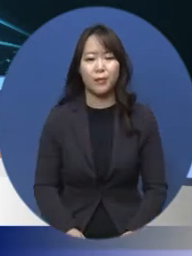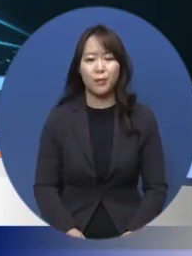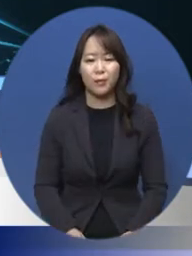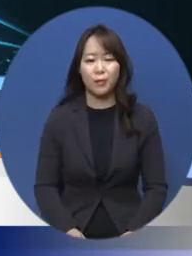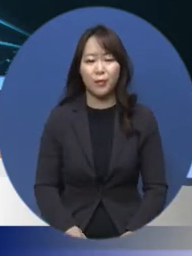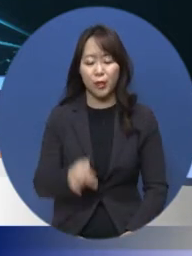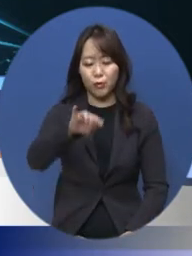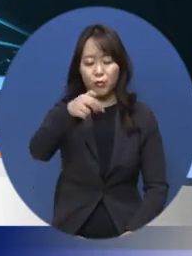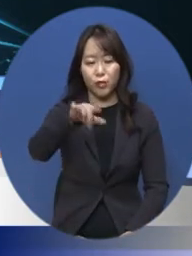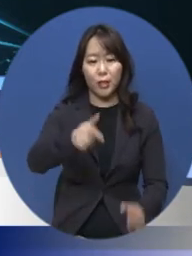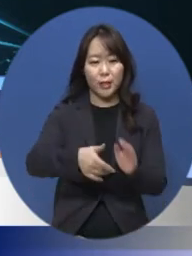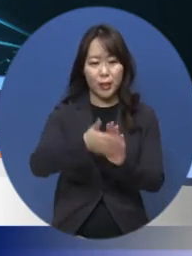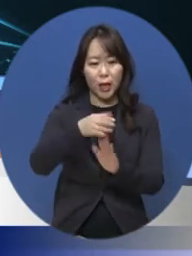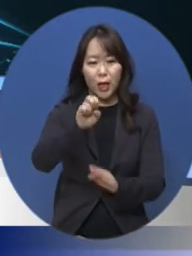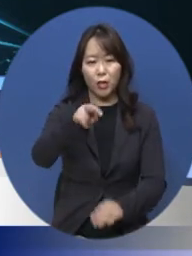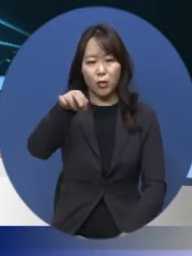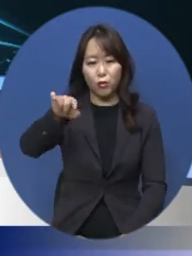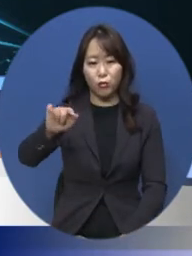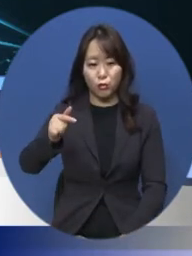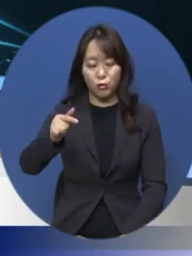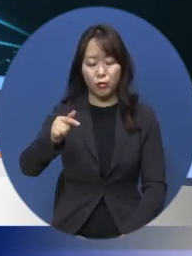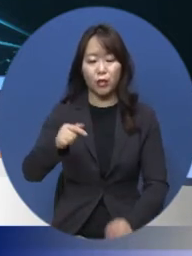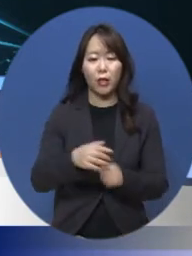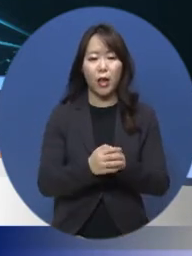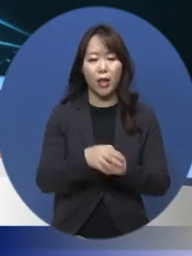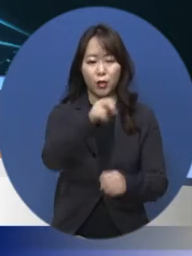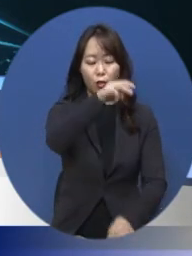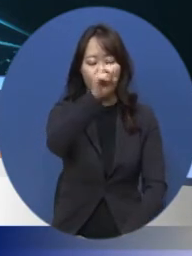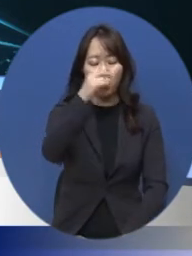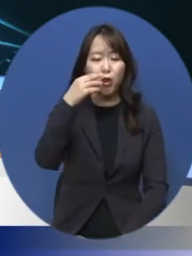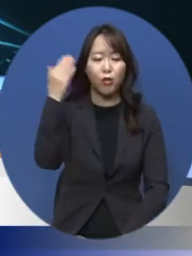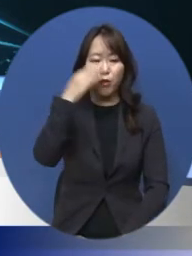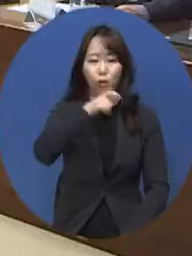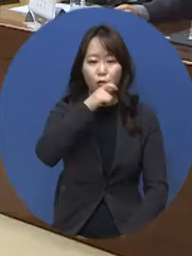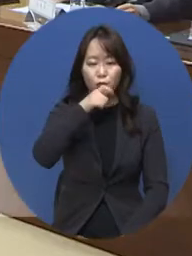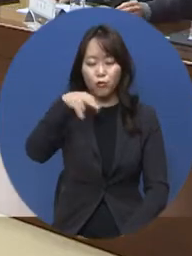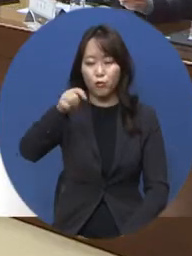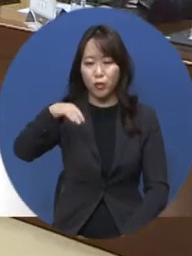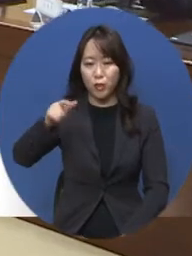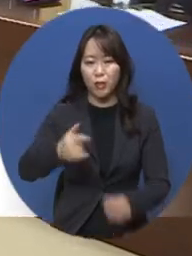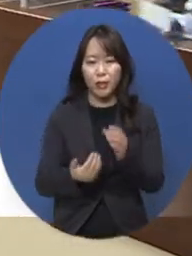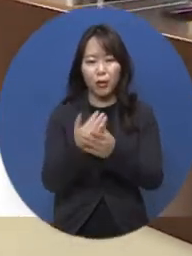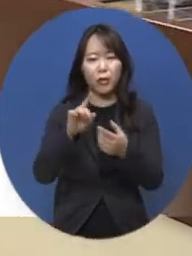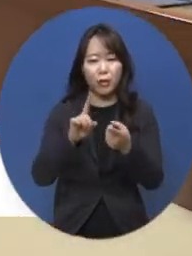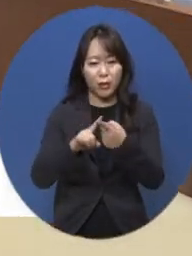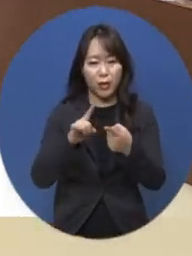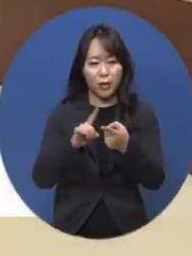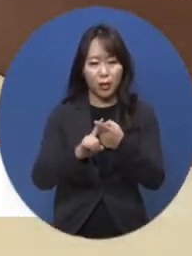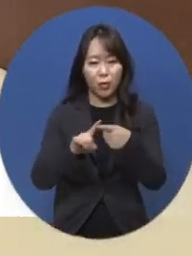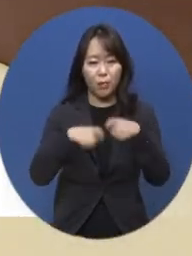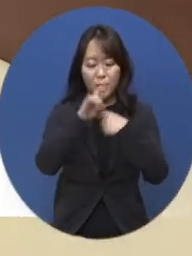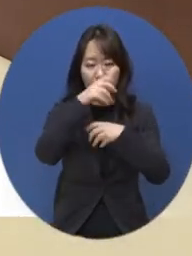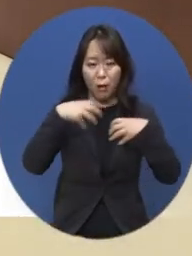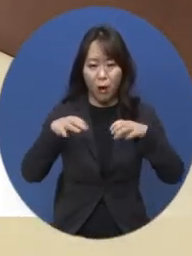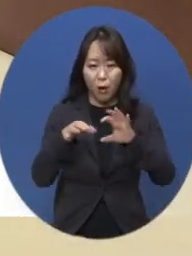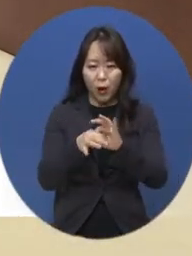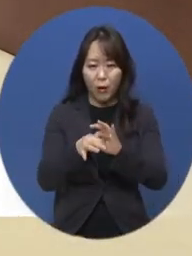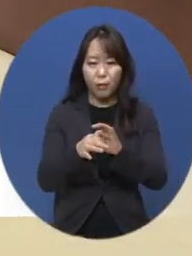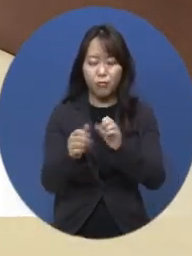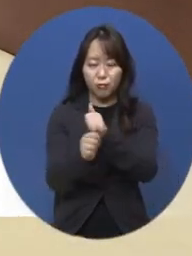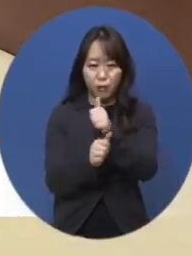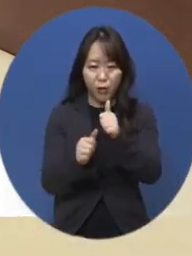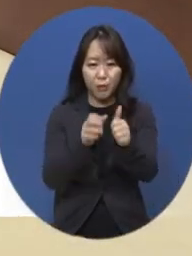순천시가 여순사건 민관 협의회 를 구성했습니다 순천시가 여순 사건 진상규명과